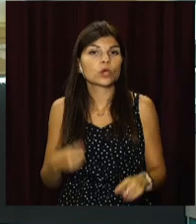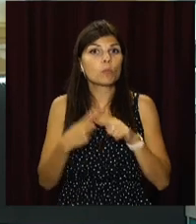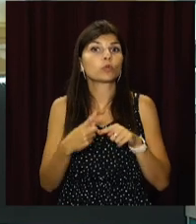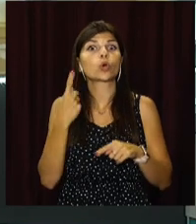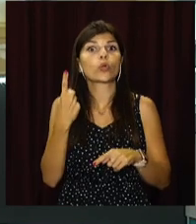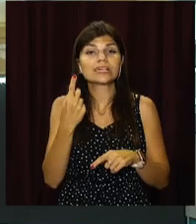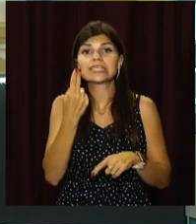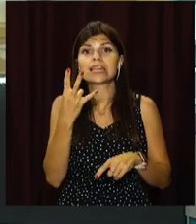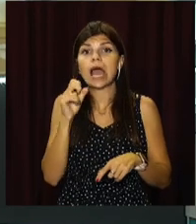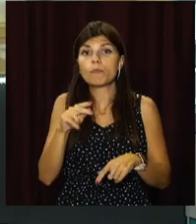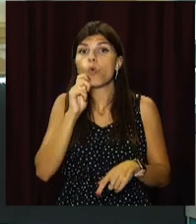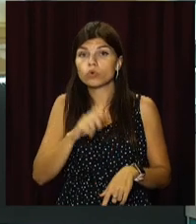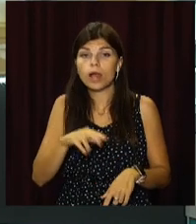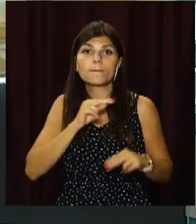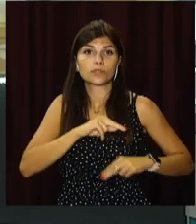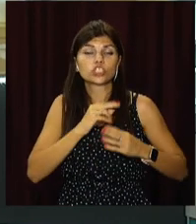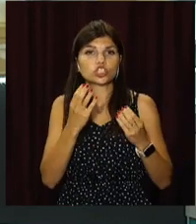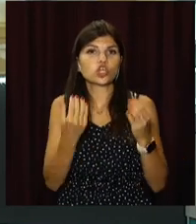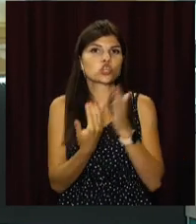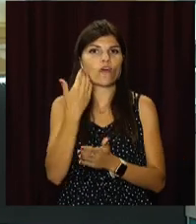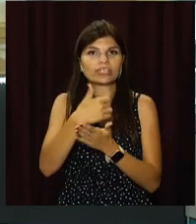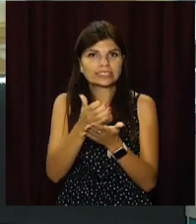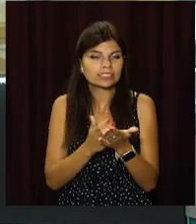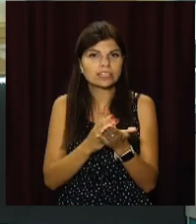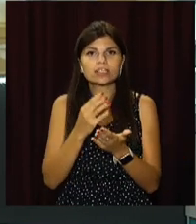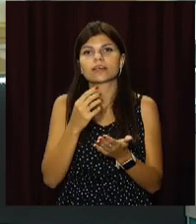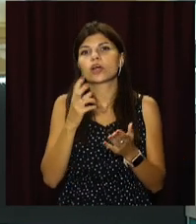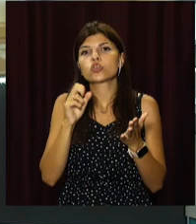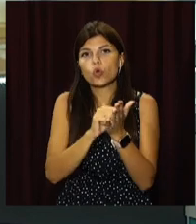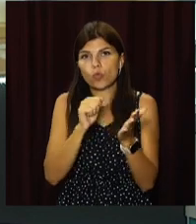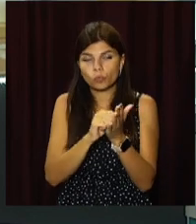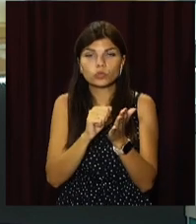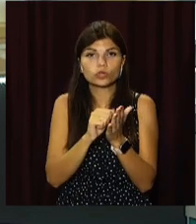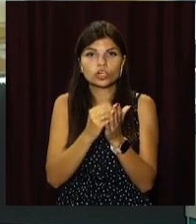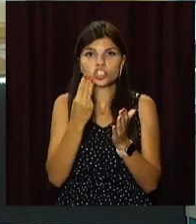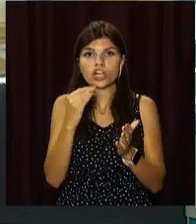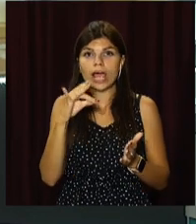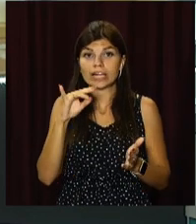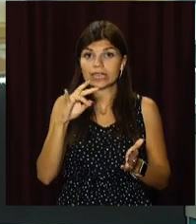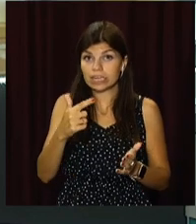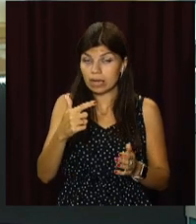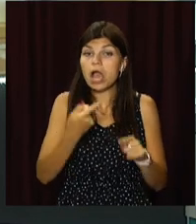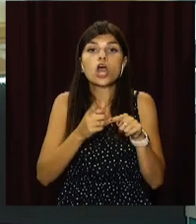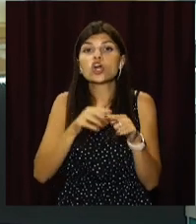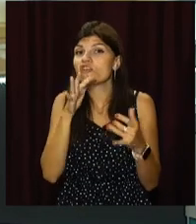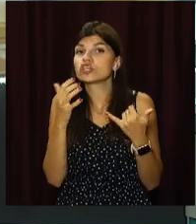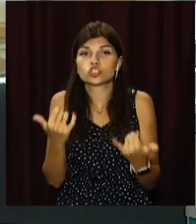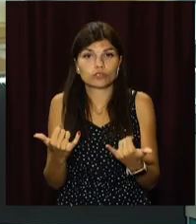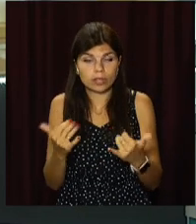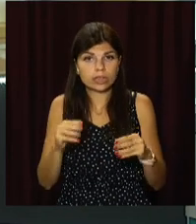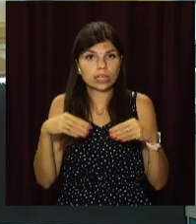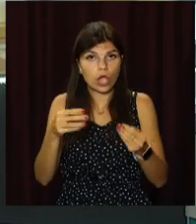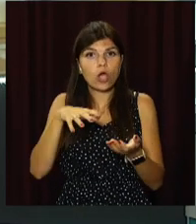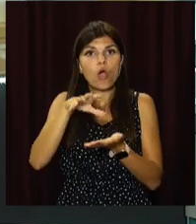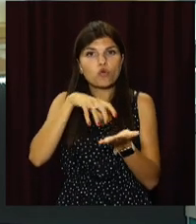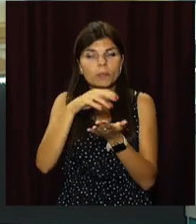один у ЦНАПі Кам'янського запрацював новий сервіс «Шеринг документів через застосунок Дія». Шеринг – це сучасний спосіб надання